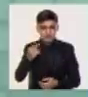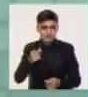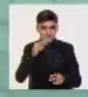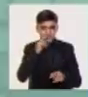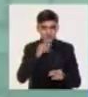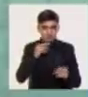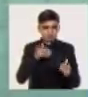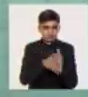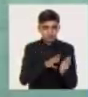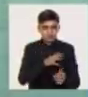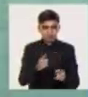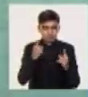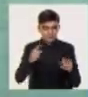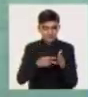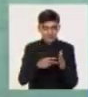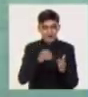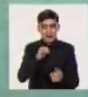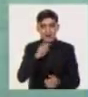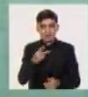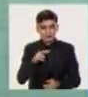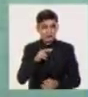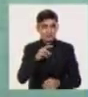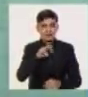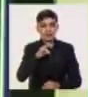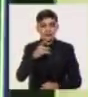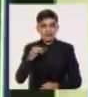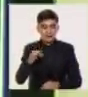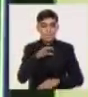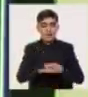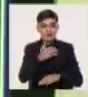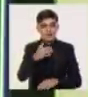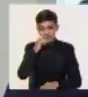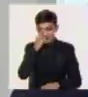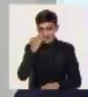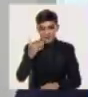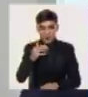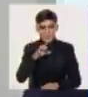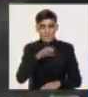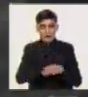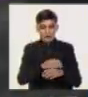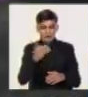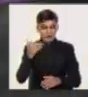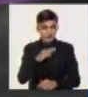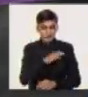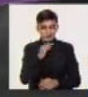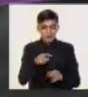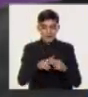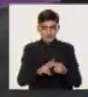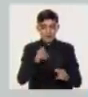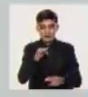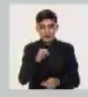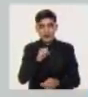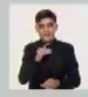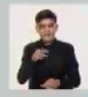в особо крупном размере. Половина акций Тенгри Банк принадлежат индийскому Пунджаб Нэшнл Банк. Остальное разделяют между собой